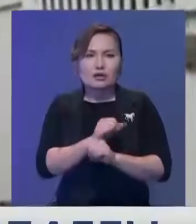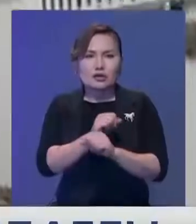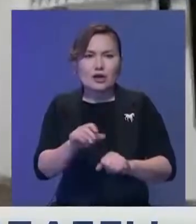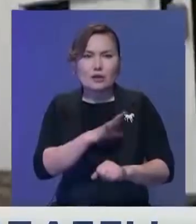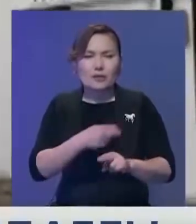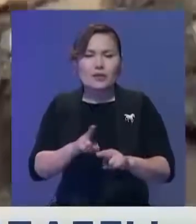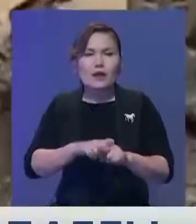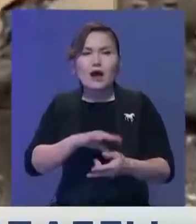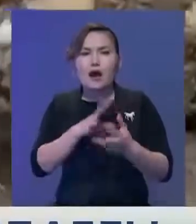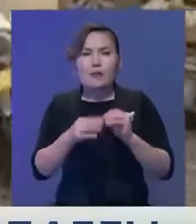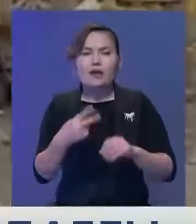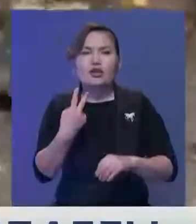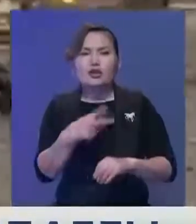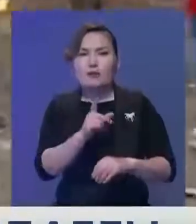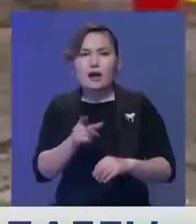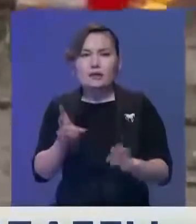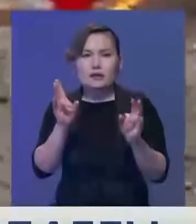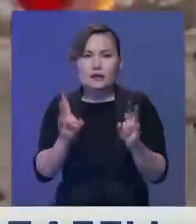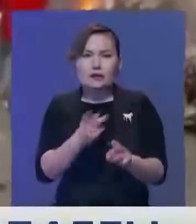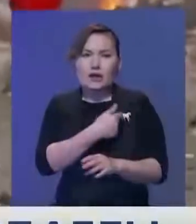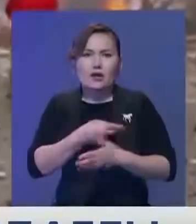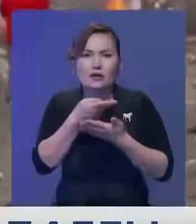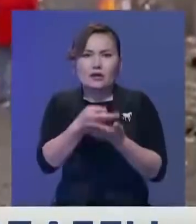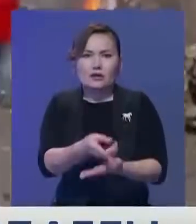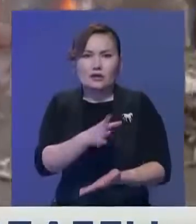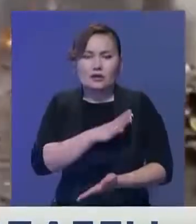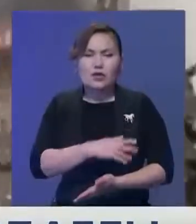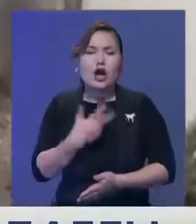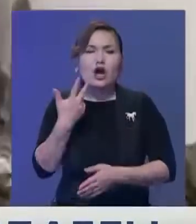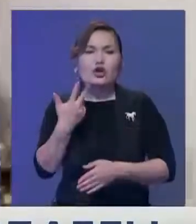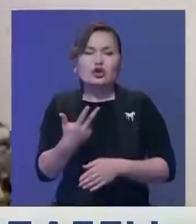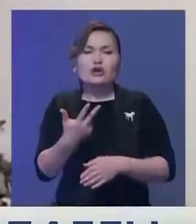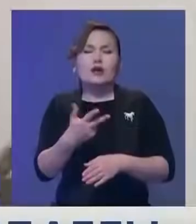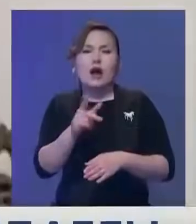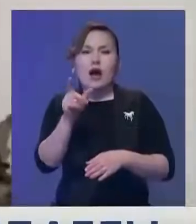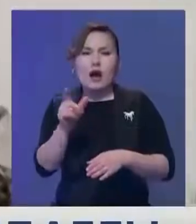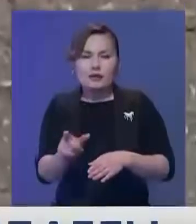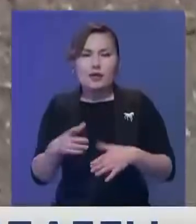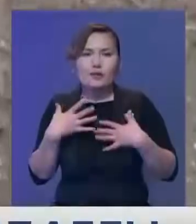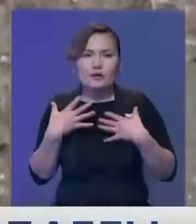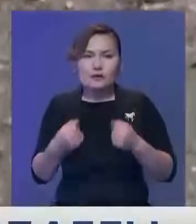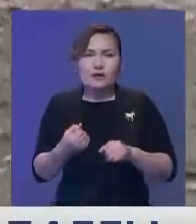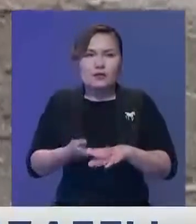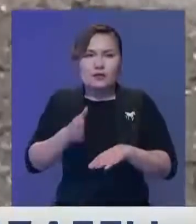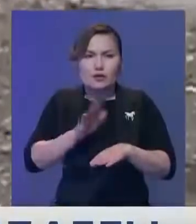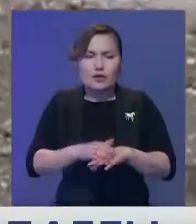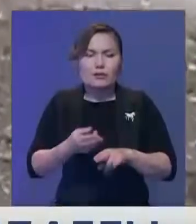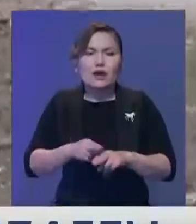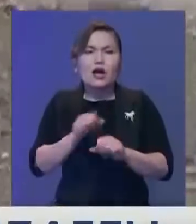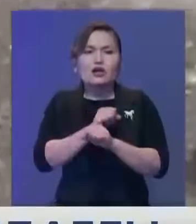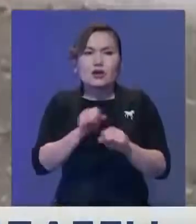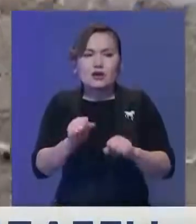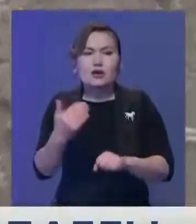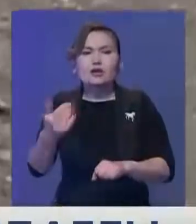жарылған. Салдарынан 20-ға жуық адам жарақат алып ауруханаға жеткізілді. Үш науқастың жағдайы ауыр. Жарылысты